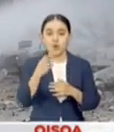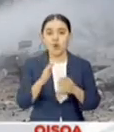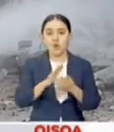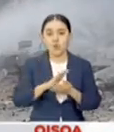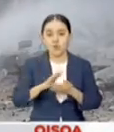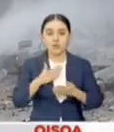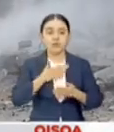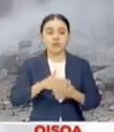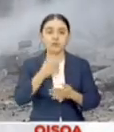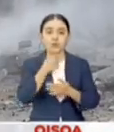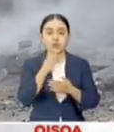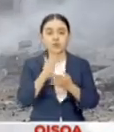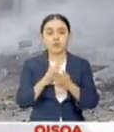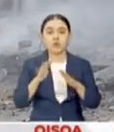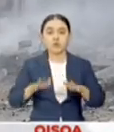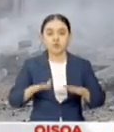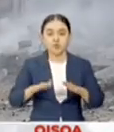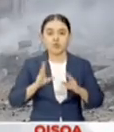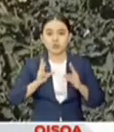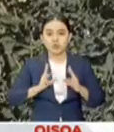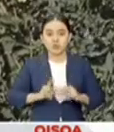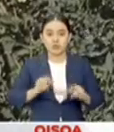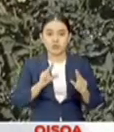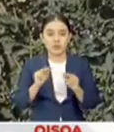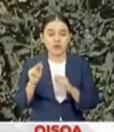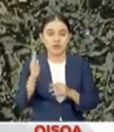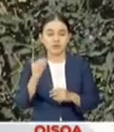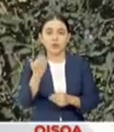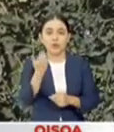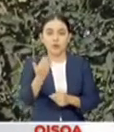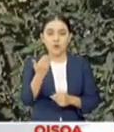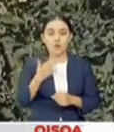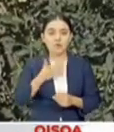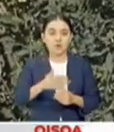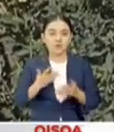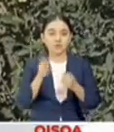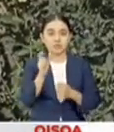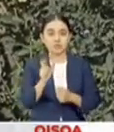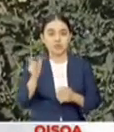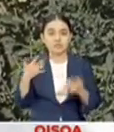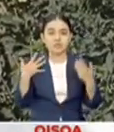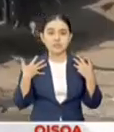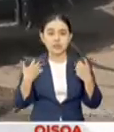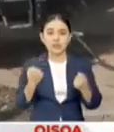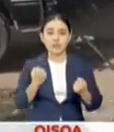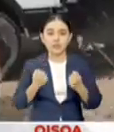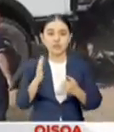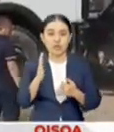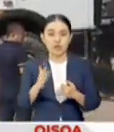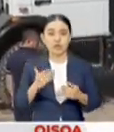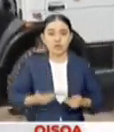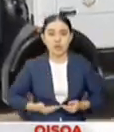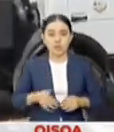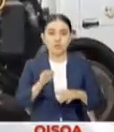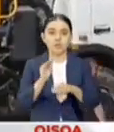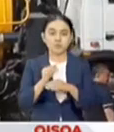obodlik, go'zallik bor joyda xotirjamlik, qut-baraka bo'ladi. Ulardan bahra olgan insonning salomatligi mustahkamlanib, umriga